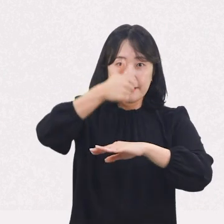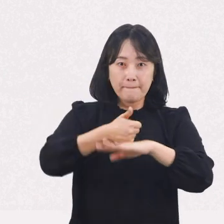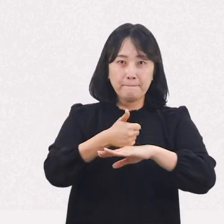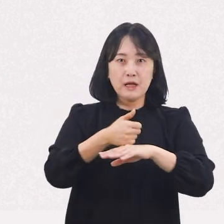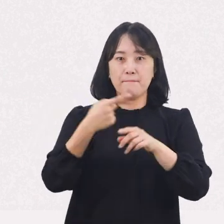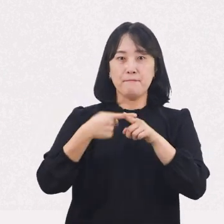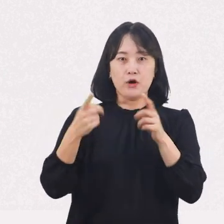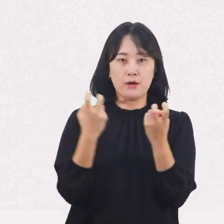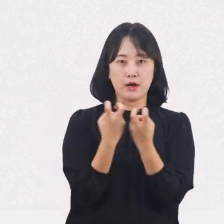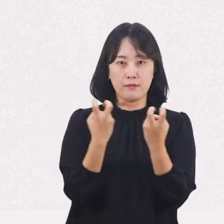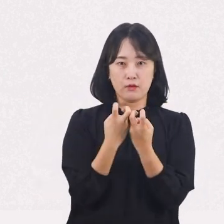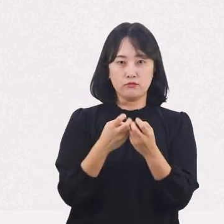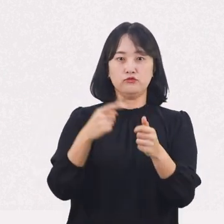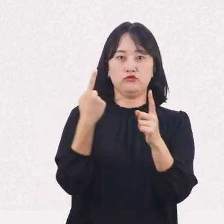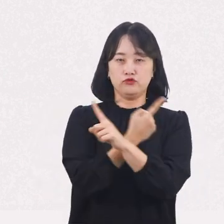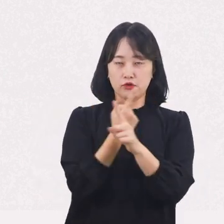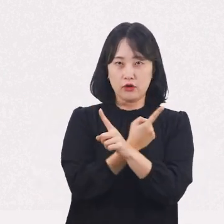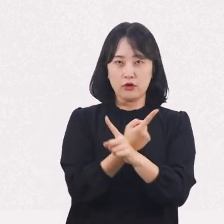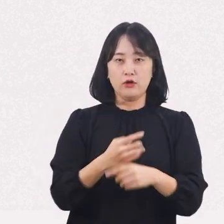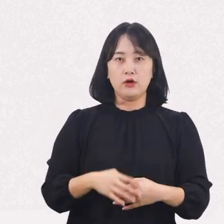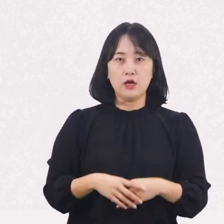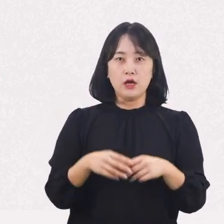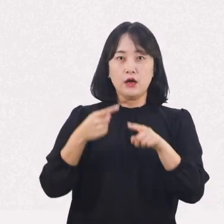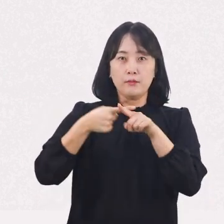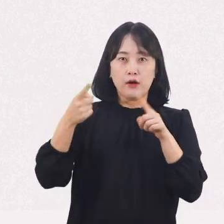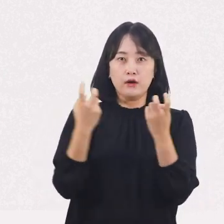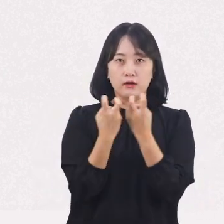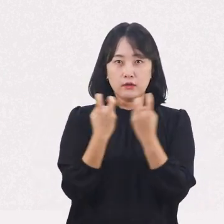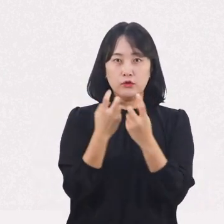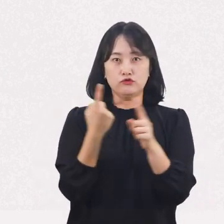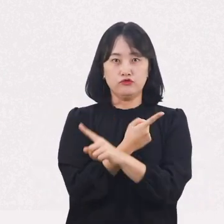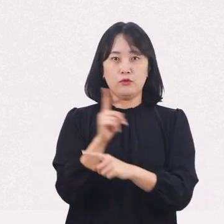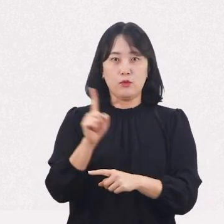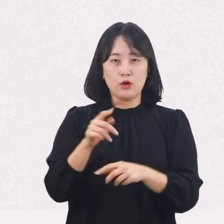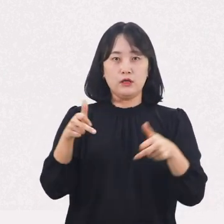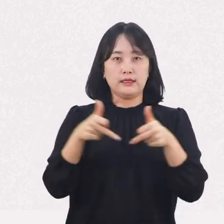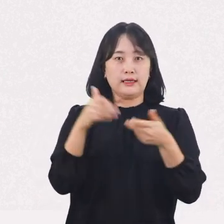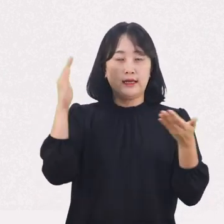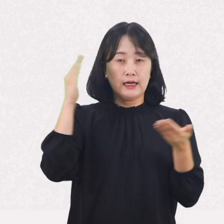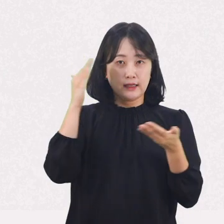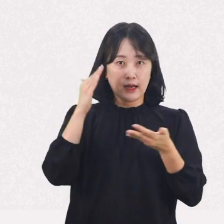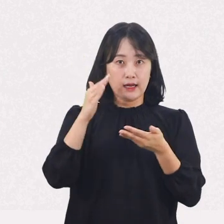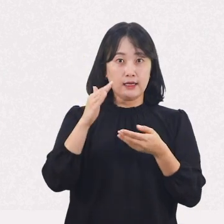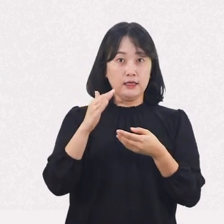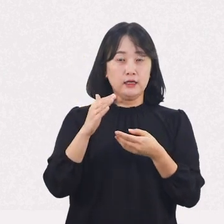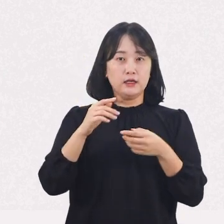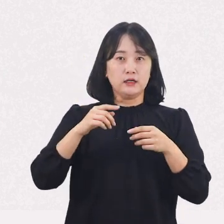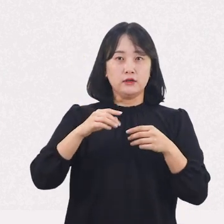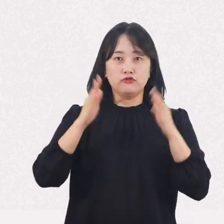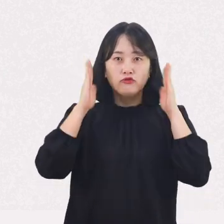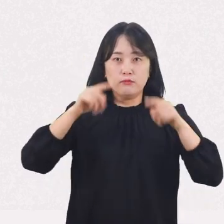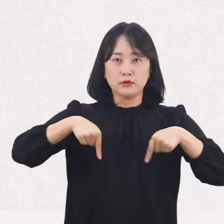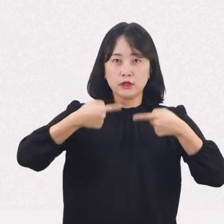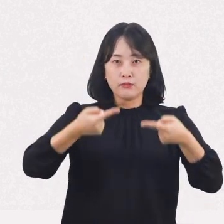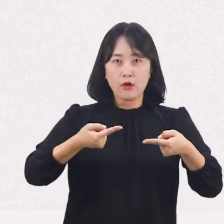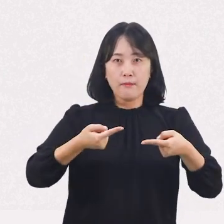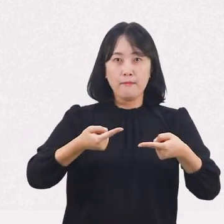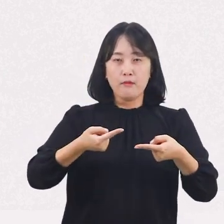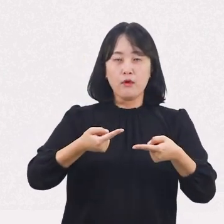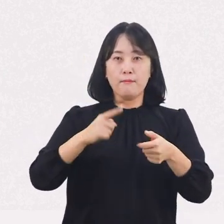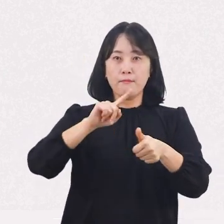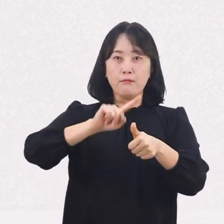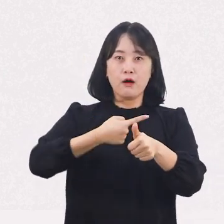마지막으로 평가 방법의 수정입니다. 평가 방법의 수정은 장애 학생이 수업 참여를 통해 성취감을